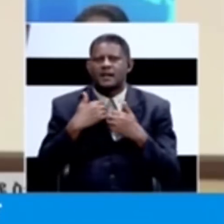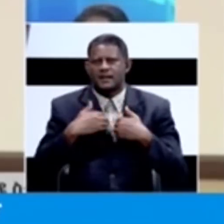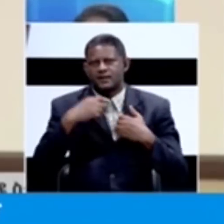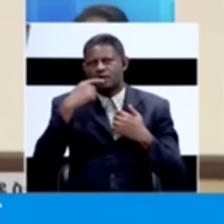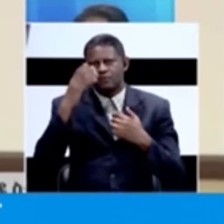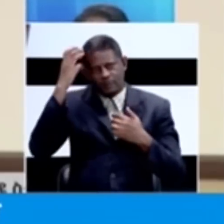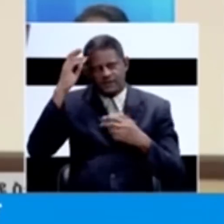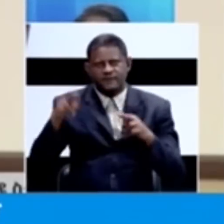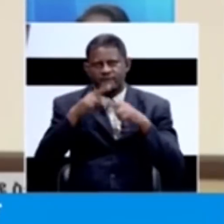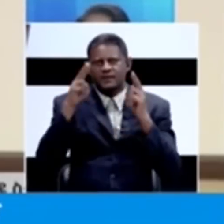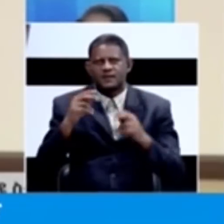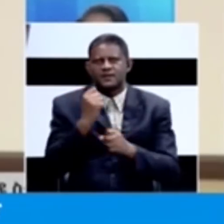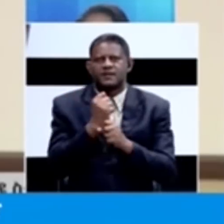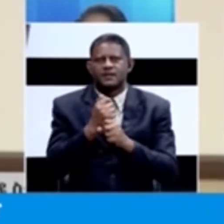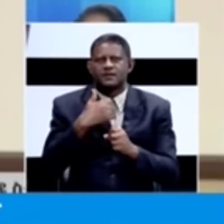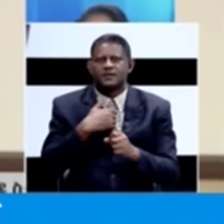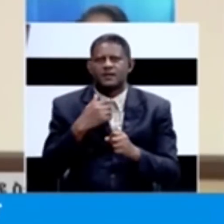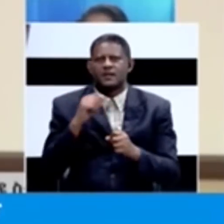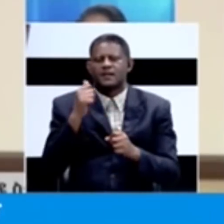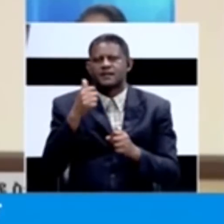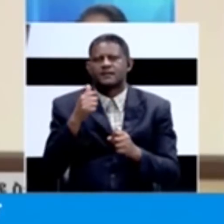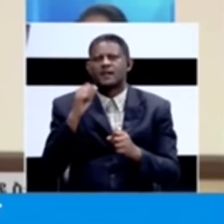ኢሉ እዩ መንግስቲ ፌደራል ዝሰርሕ ዘሎ።